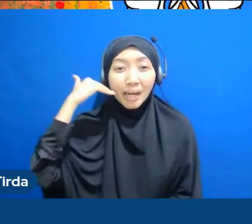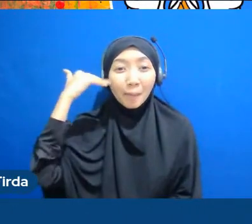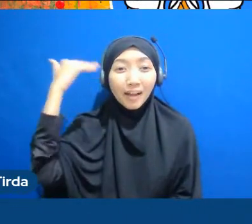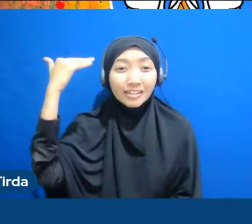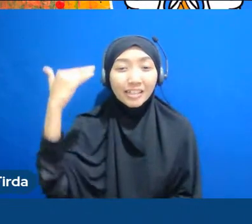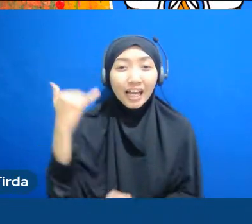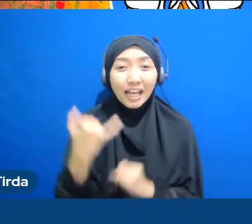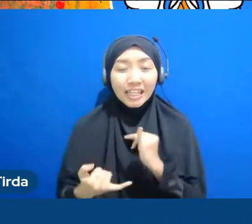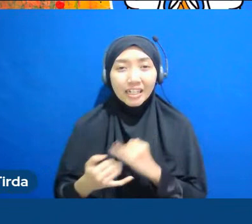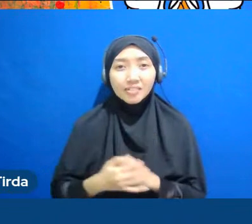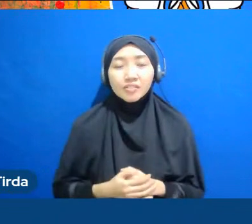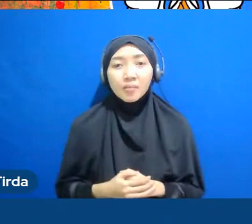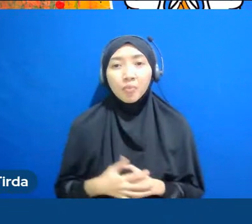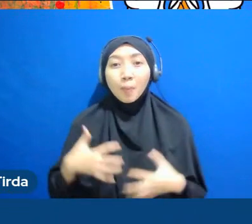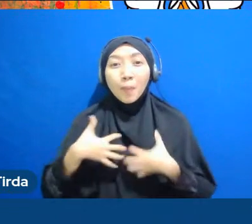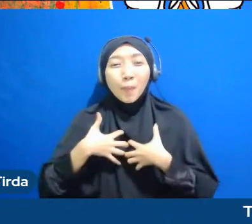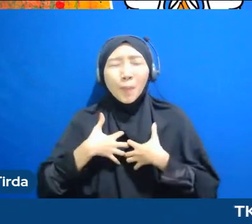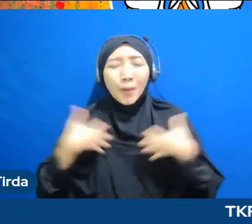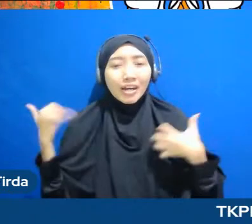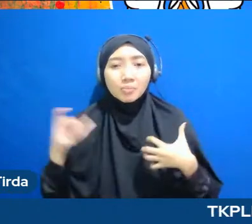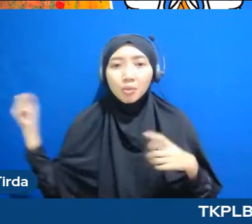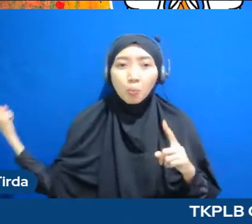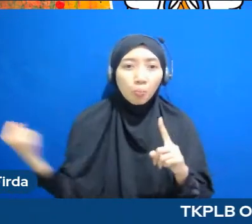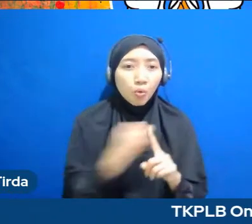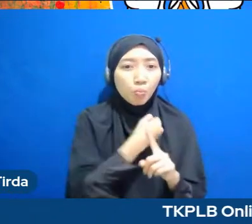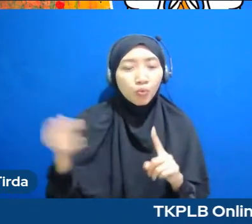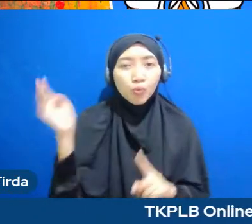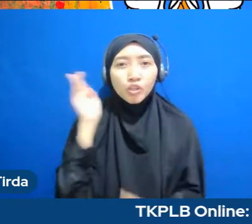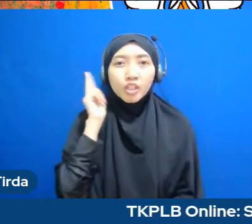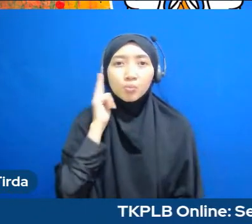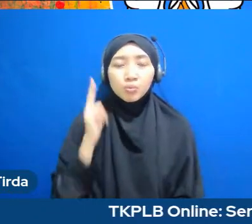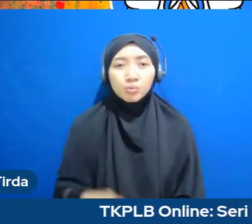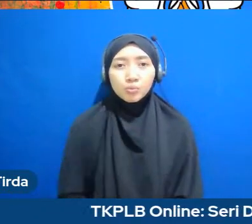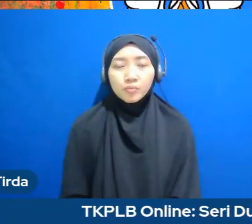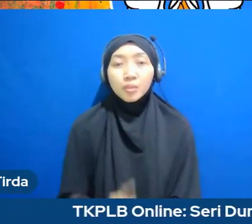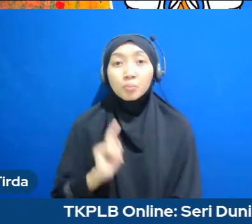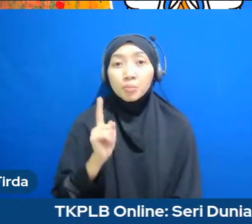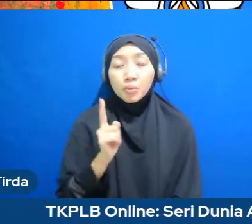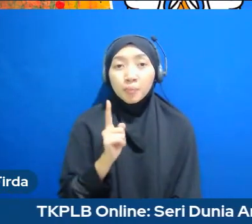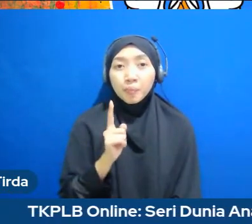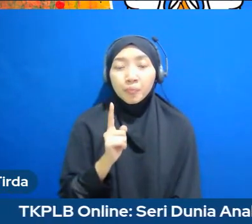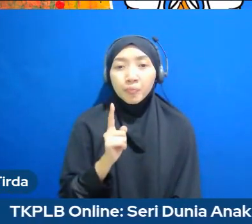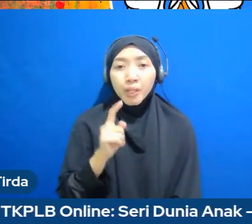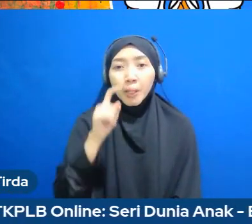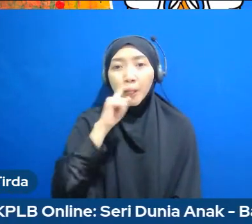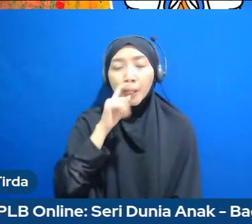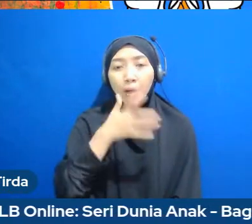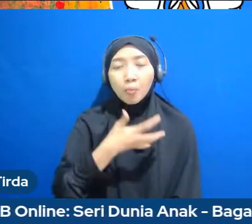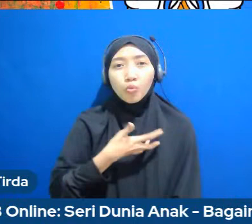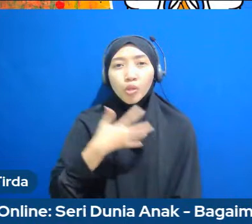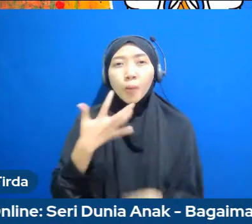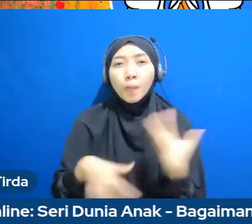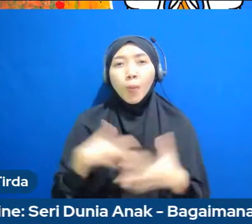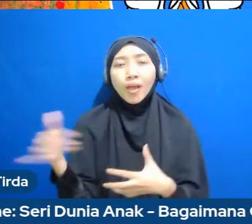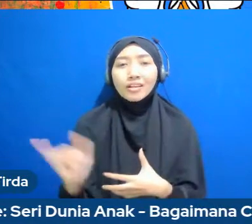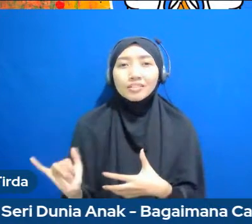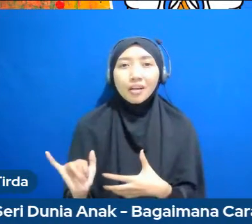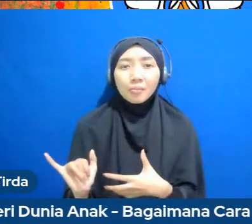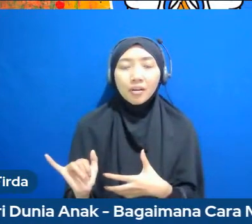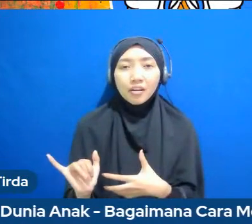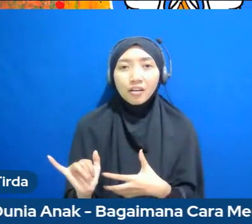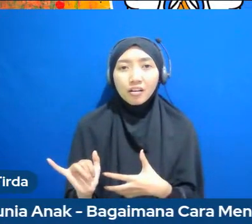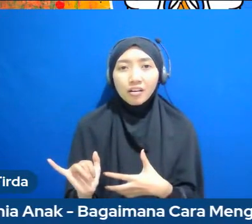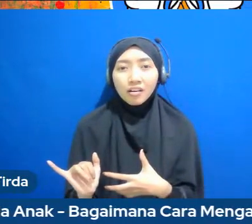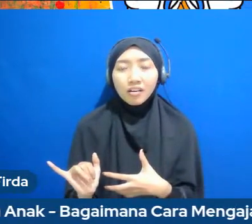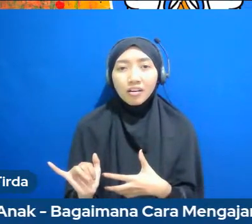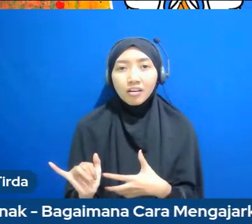ya, dia kalau marah itu bisa mukul-mukul ibunya seperti itu. Karena ternyata memang ayahnya punya pola seperti itu juga gitu, jadi